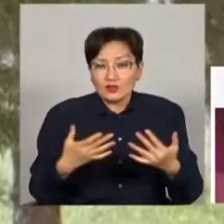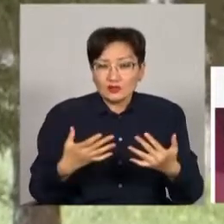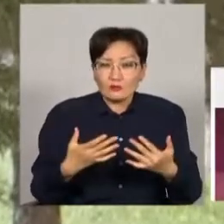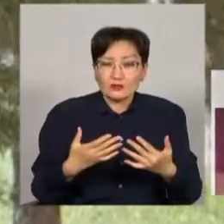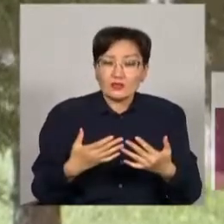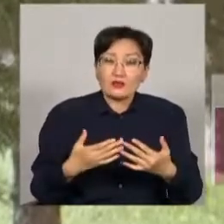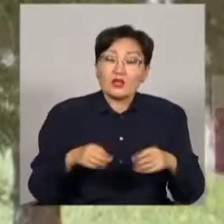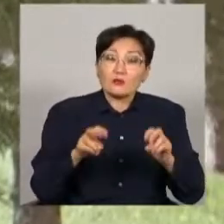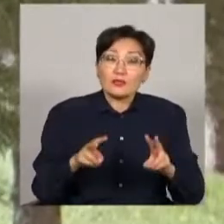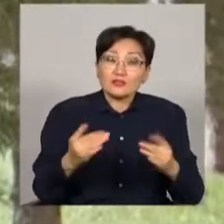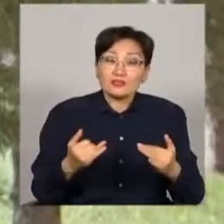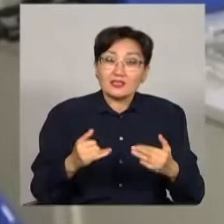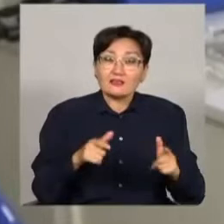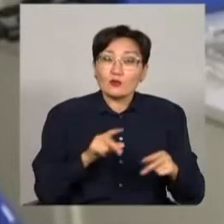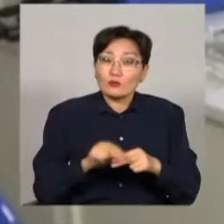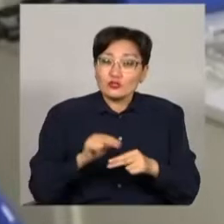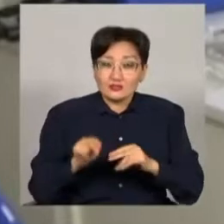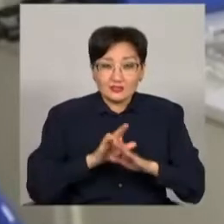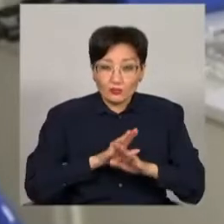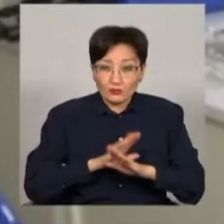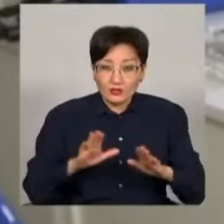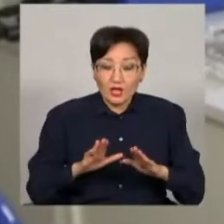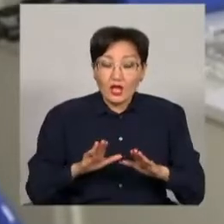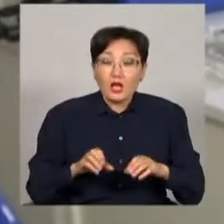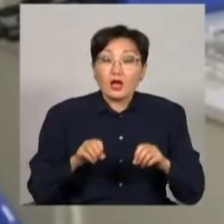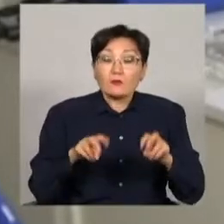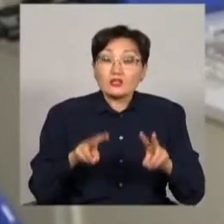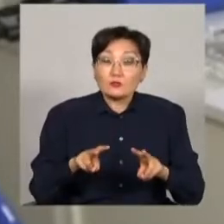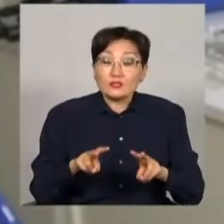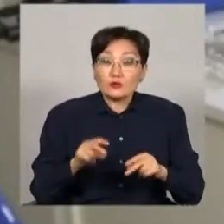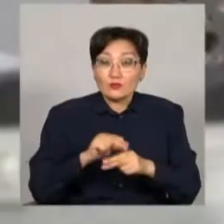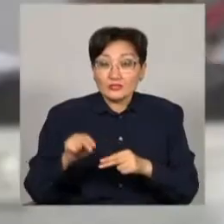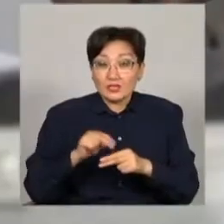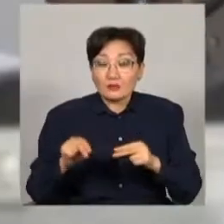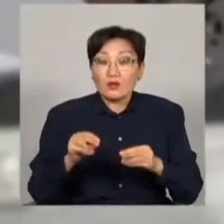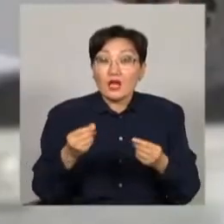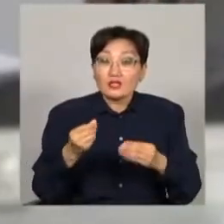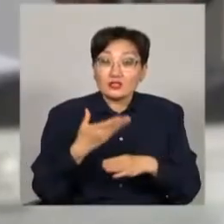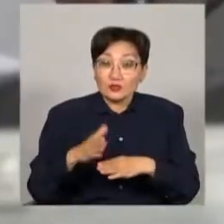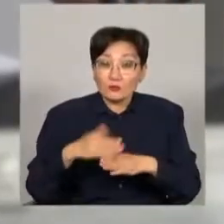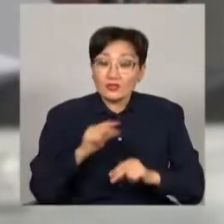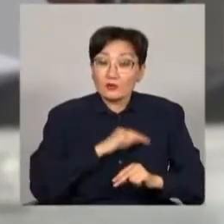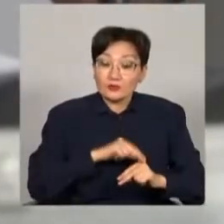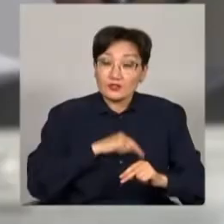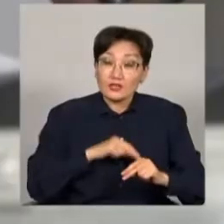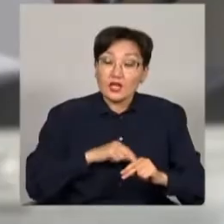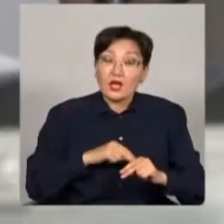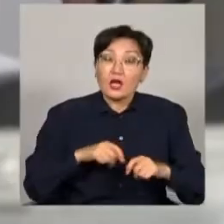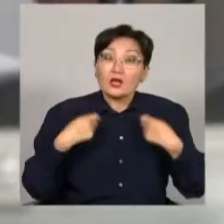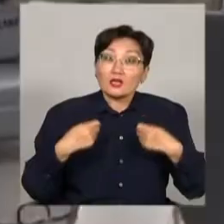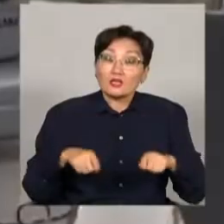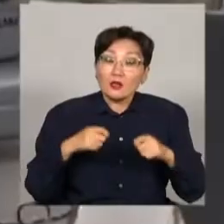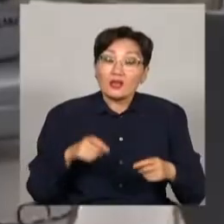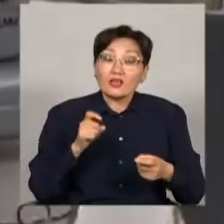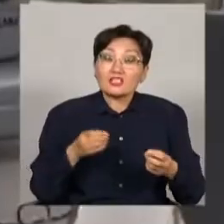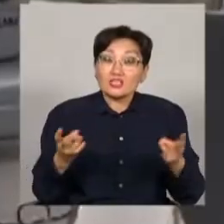сияқты мамандықтар енді даярланбайды. Бұдан бөлек белгілі бір мамандықтар бойынша білім беру гранттарын бөлу еңбек нарығының қажеттіліктеріне